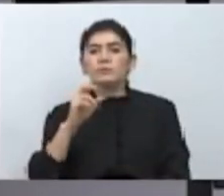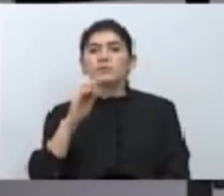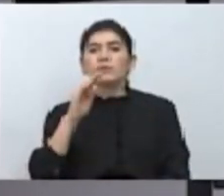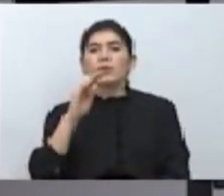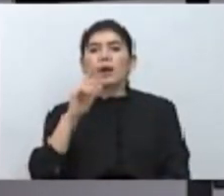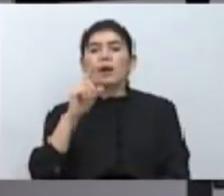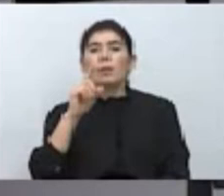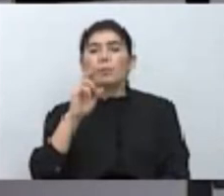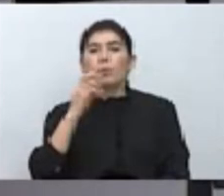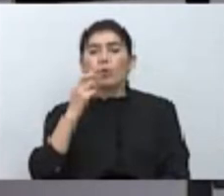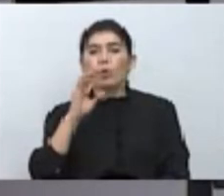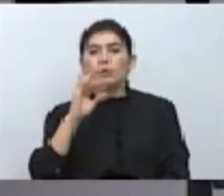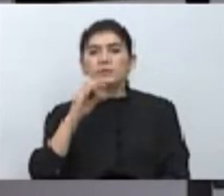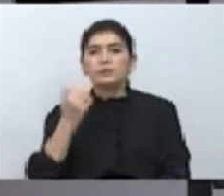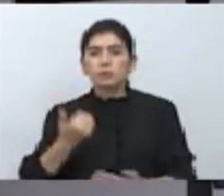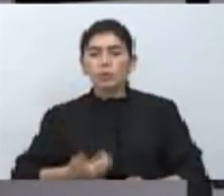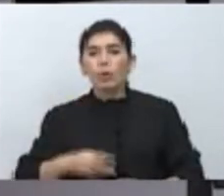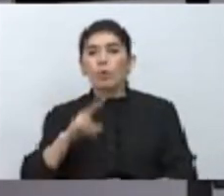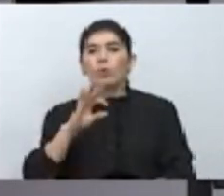logos fan degan ma'noni bildiradi.